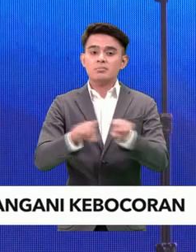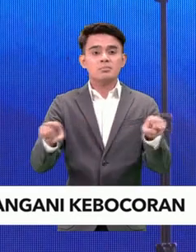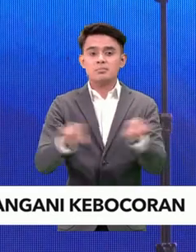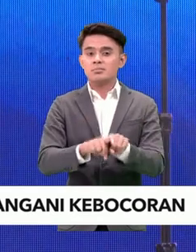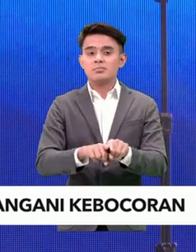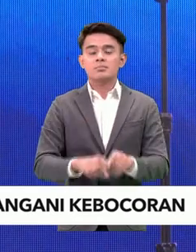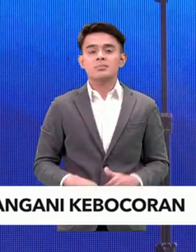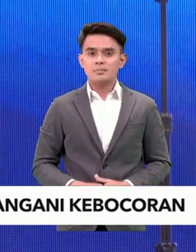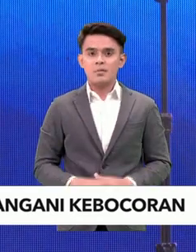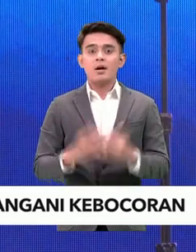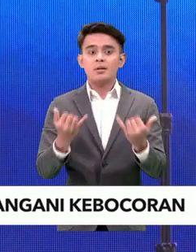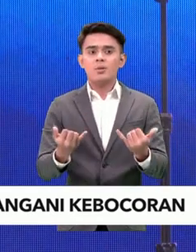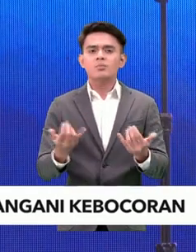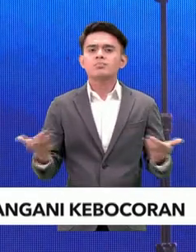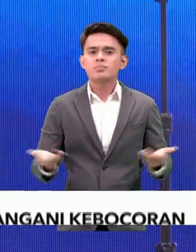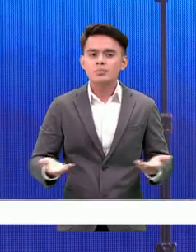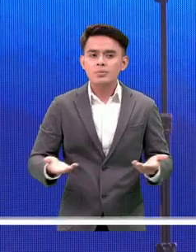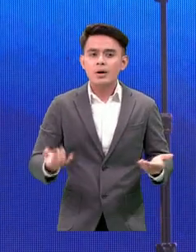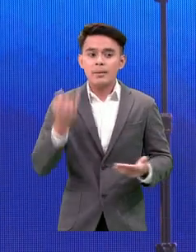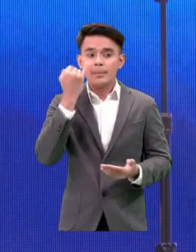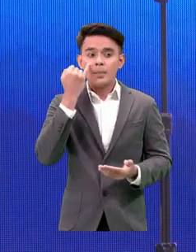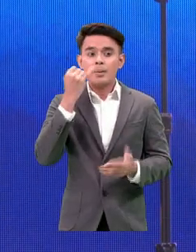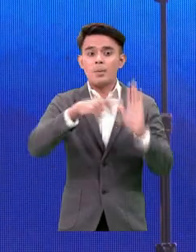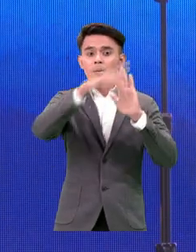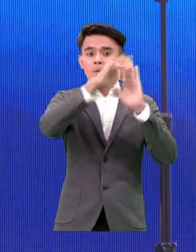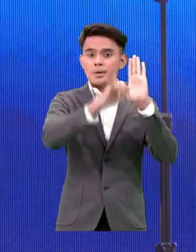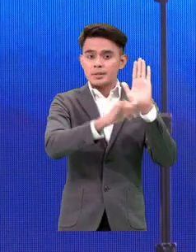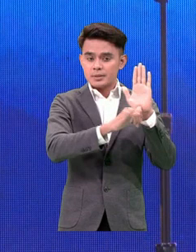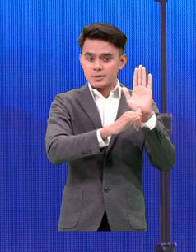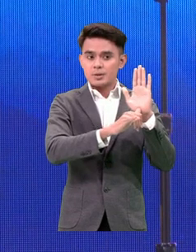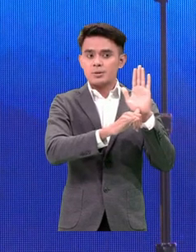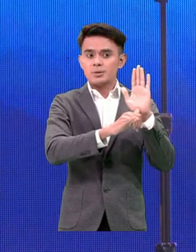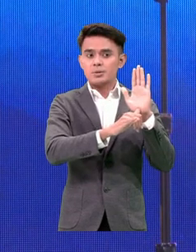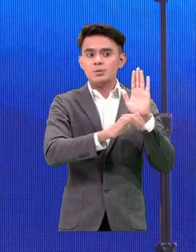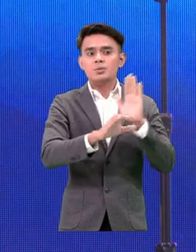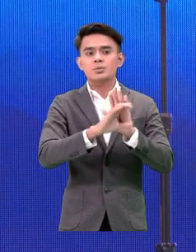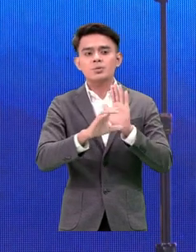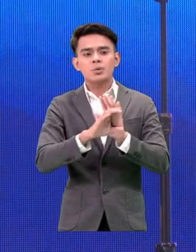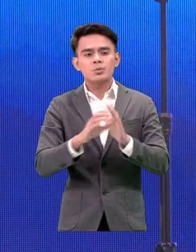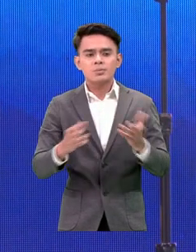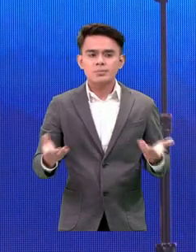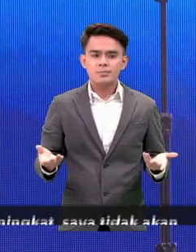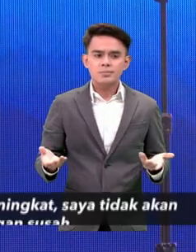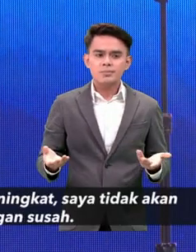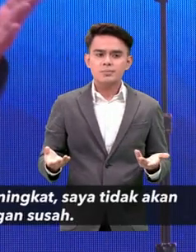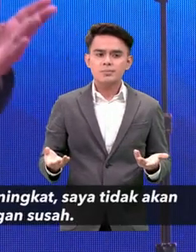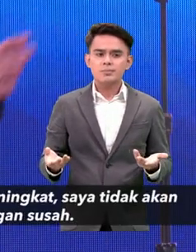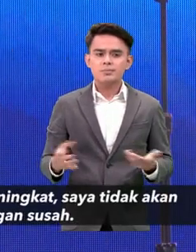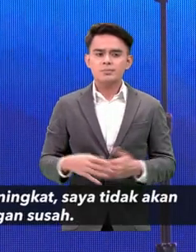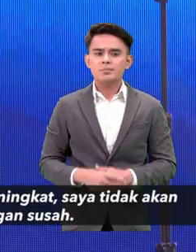more. Now, what if such policies like the recent